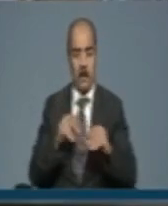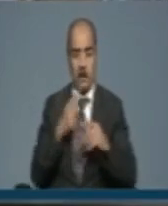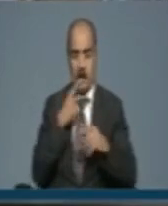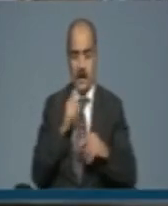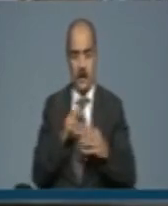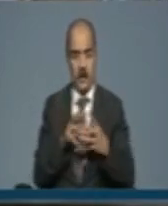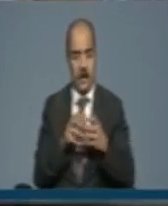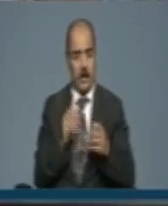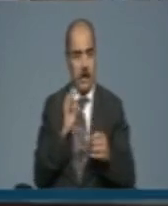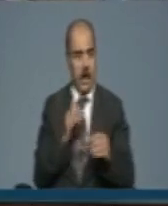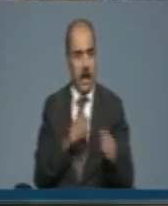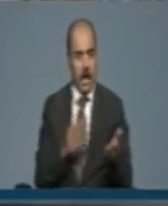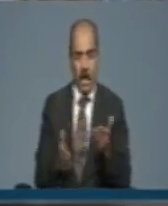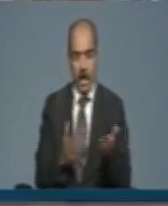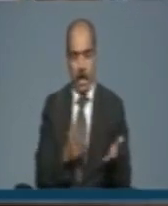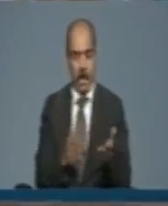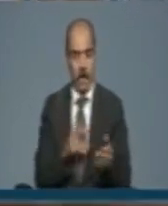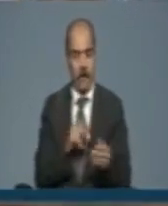ويجب حمايتهما.